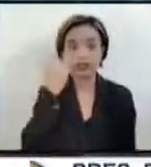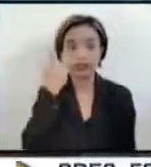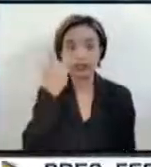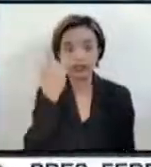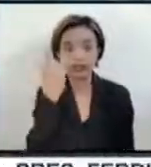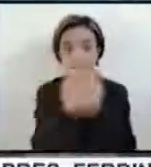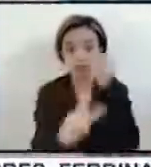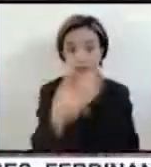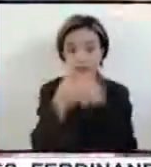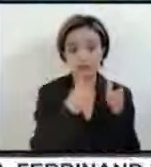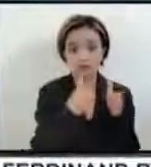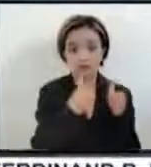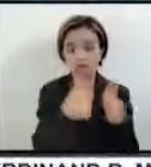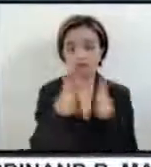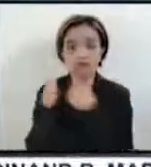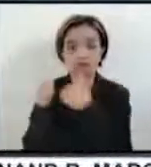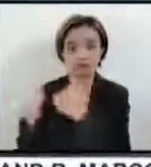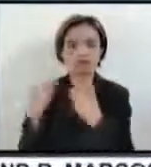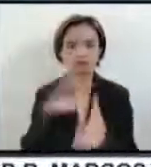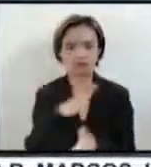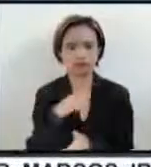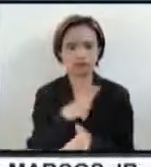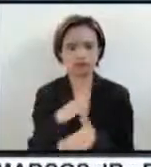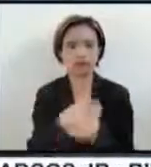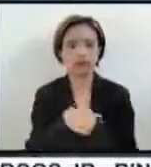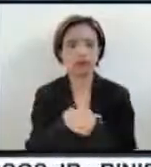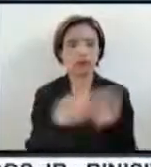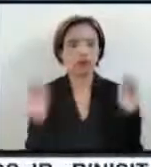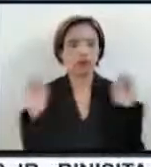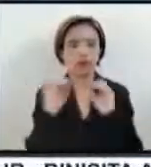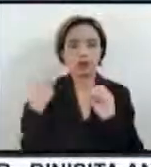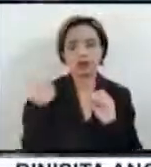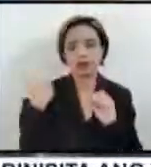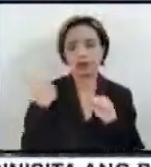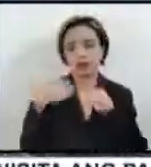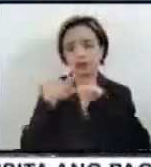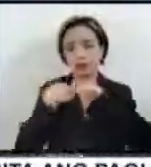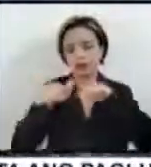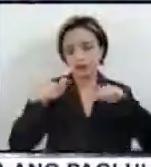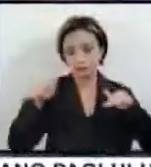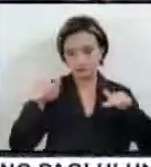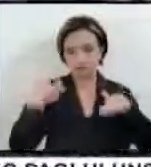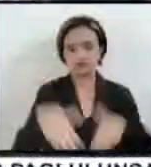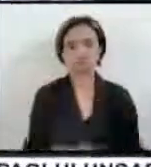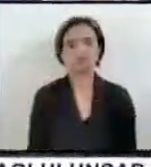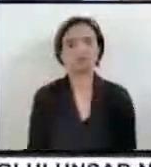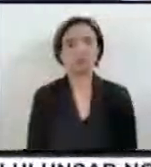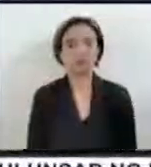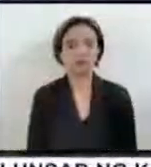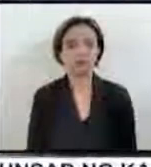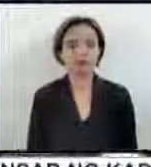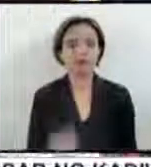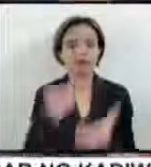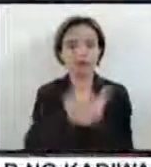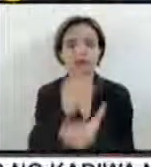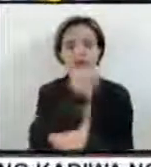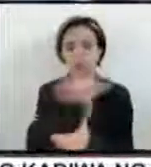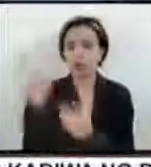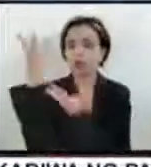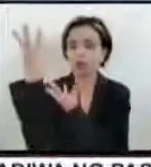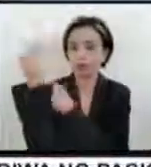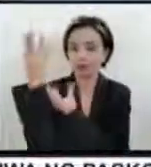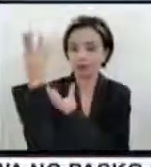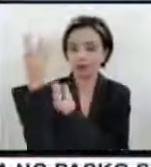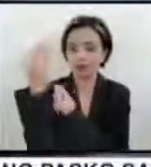Boulevard ay maayos pa at maluwag pa ang daloy ng trapiko. Yan lang muna ang update na yan dito sa